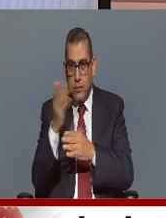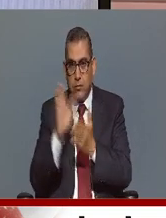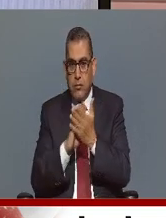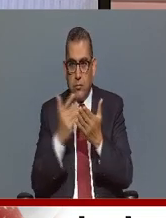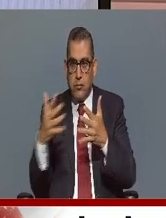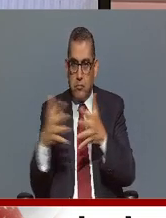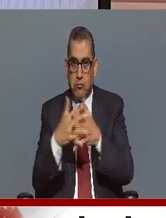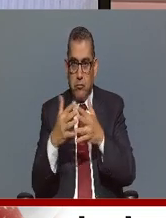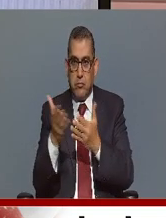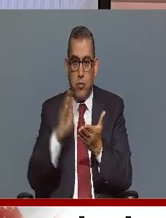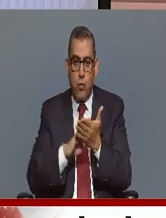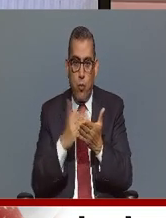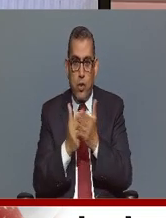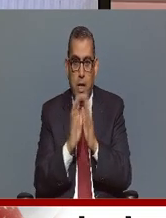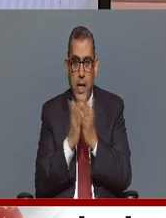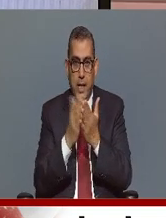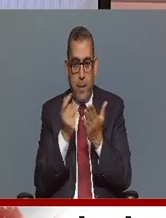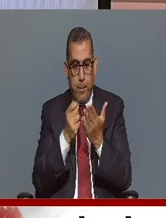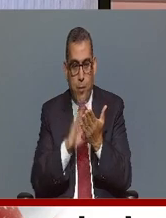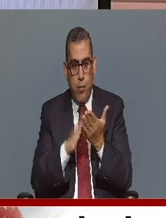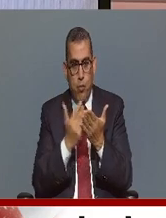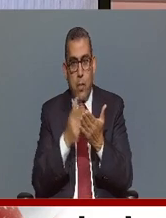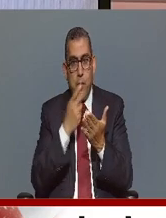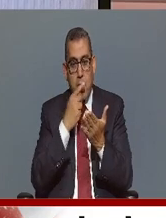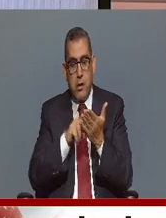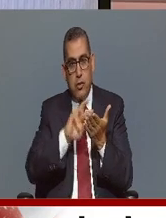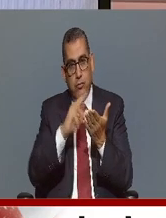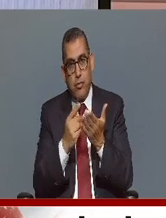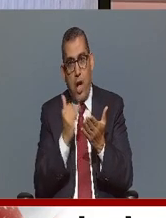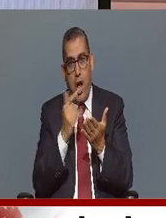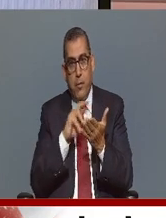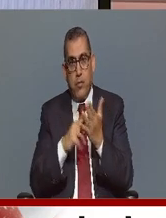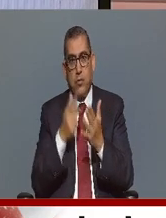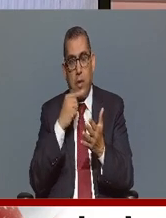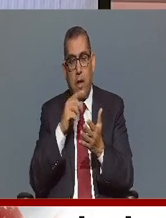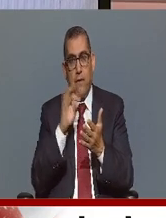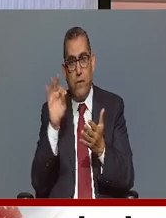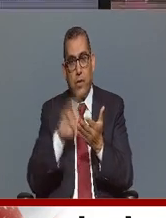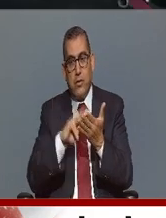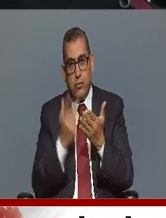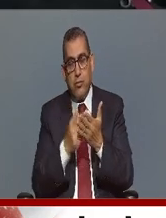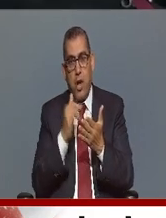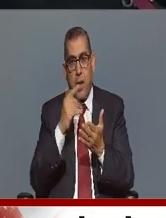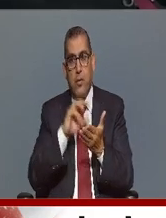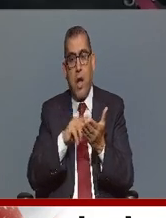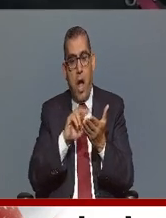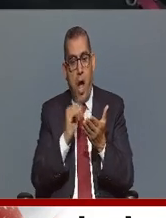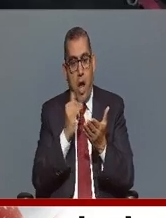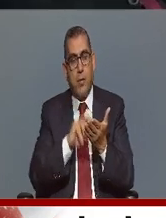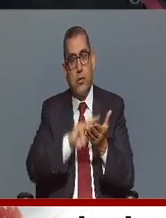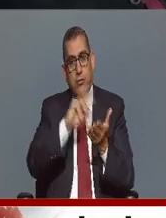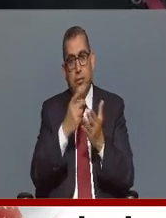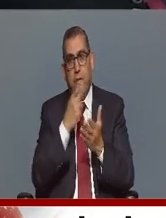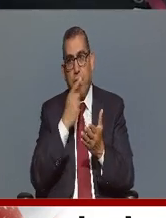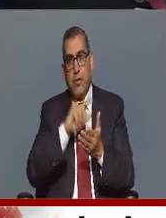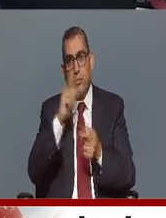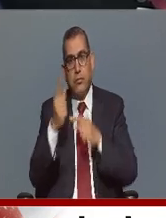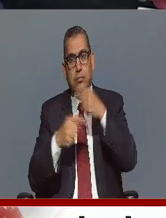المشاركة في ترجمة الكتب الجديدة من وإلى العربية باللغات المختلفة،